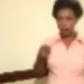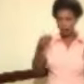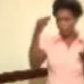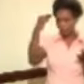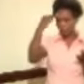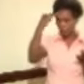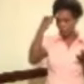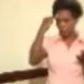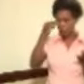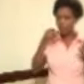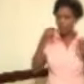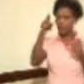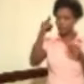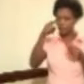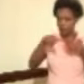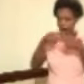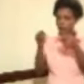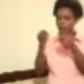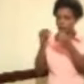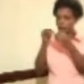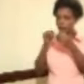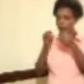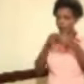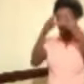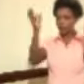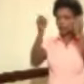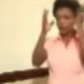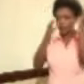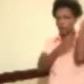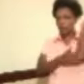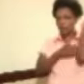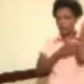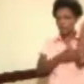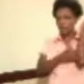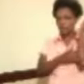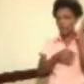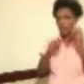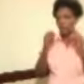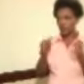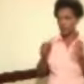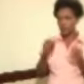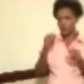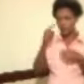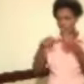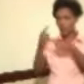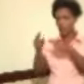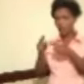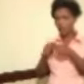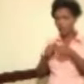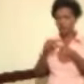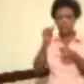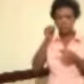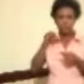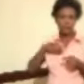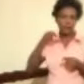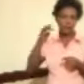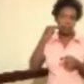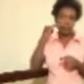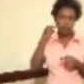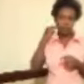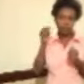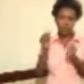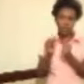campagne déjà, nous sommes censés connaître nous. Et récemment, pendant les 3 dernières semaines, madame Maniga et équipe LIA